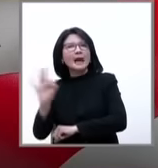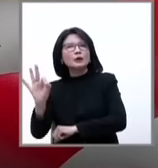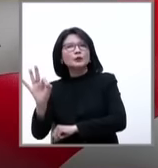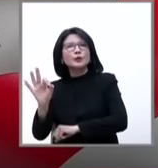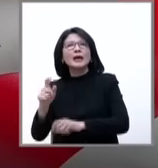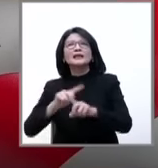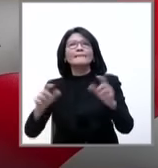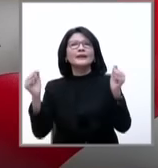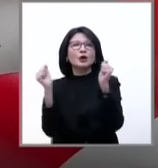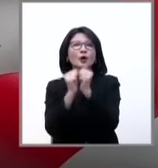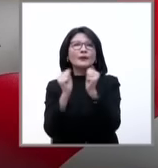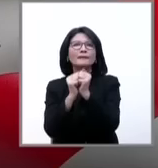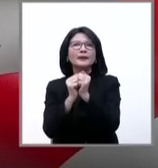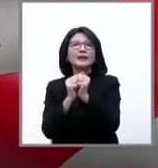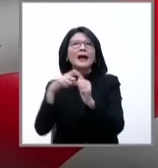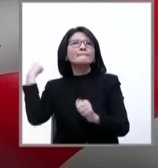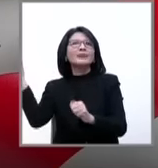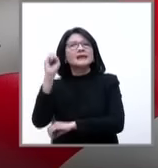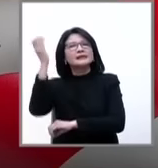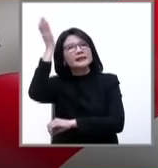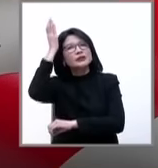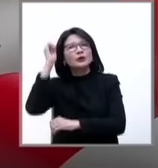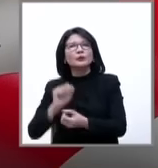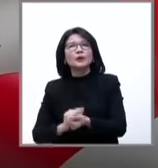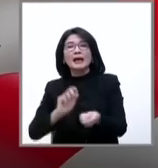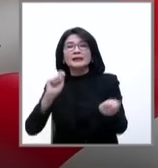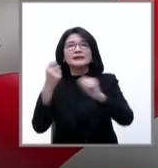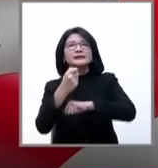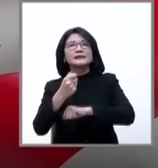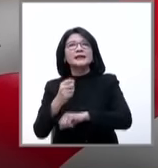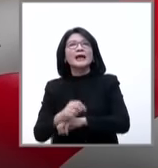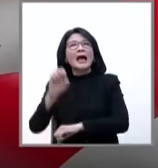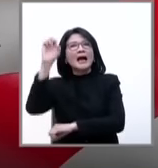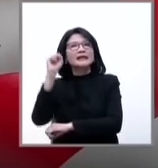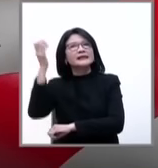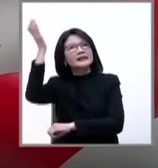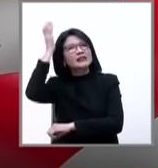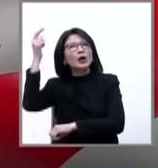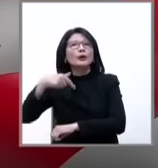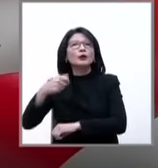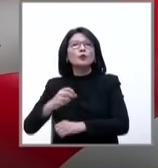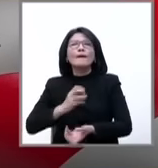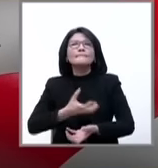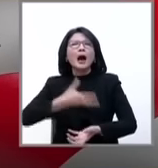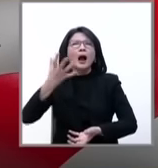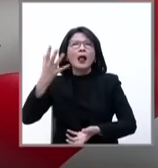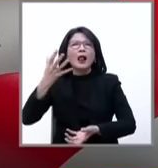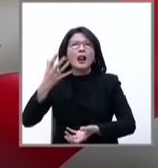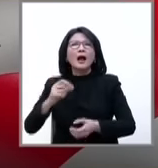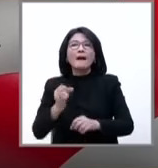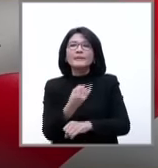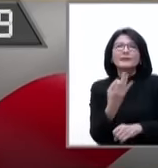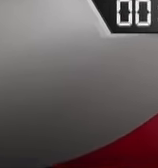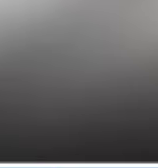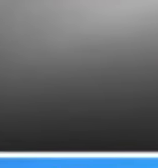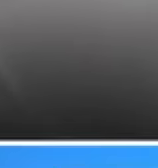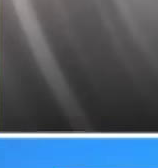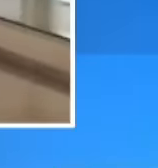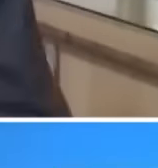tapi budaya pendidikan yang berakar pada budaya mereka tidak pernah dilupakan gitu ya. Sehingga sekolah kalau tidak debat kali